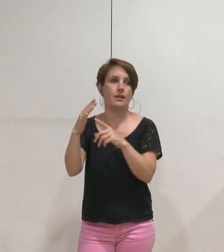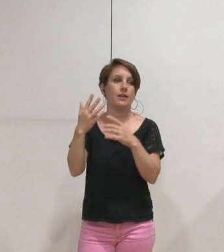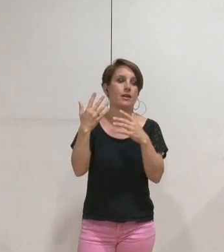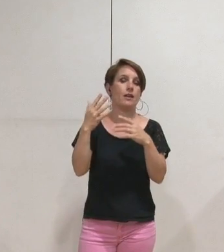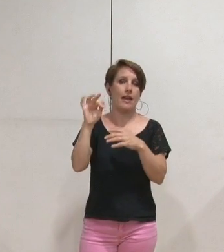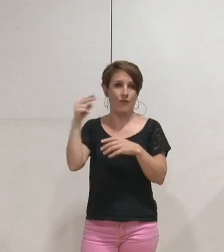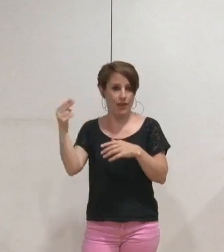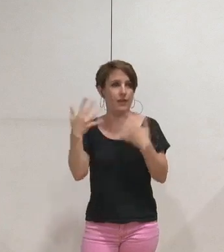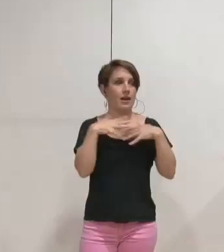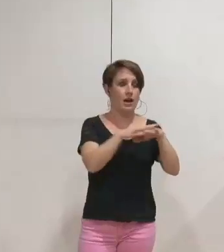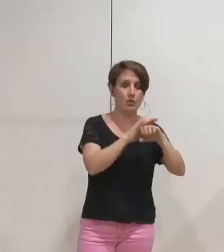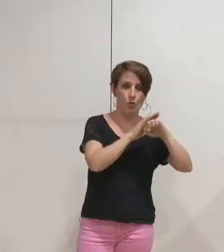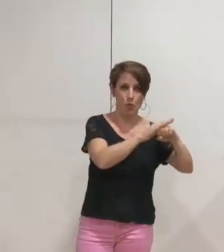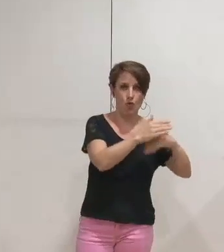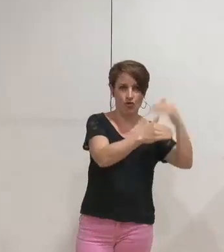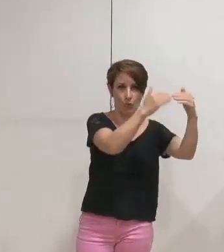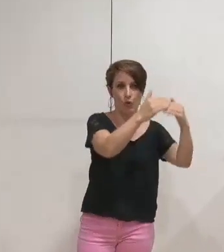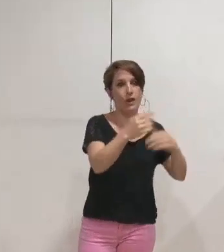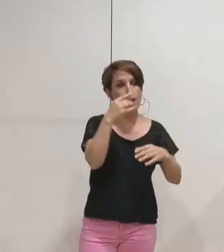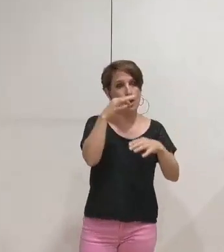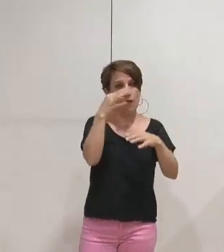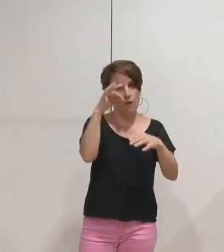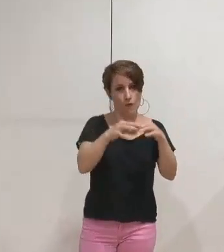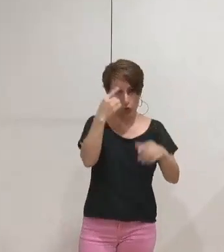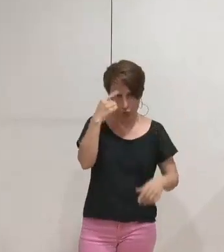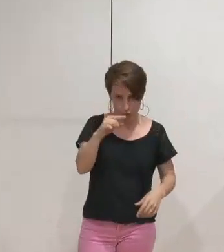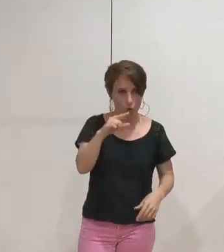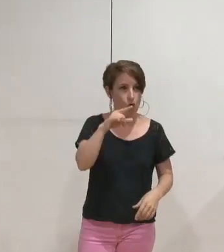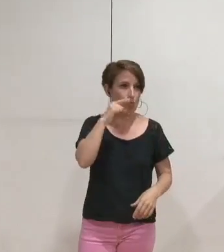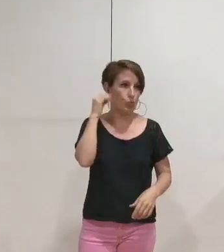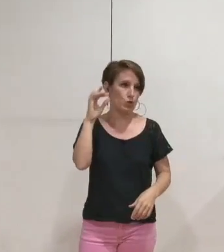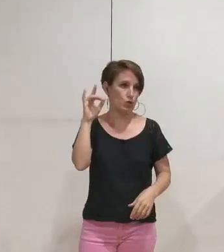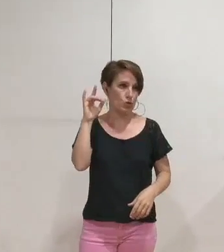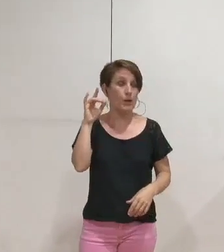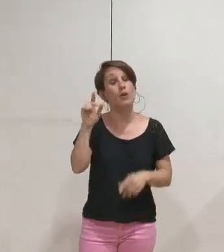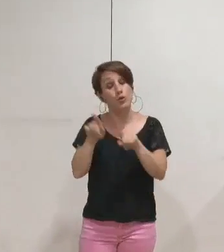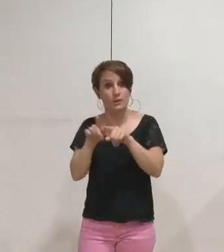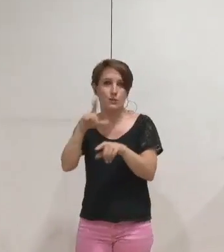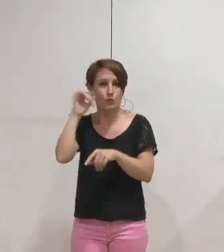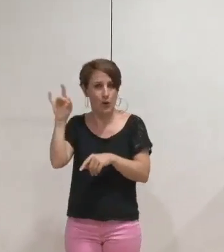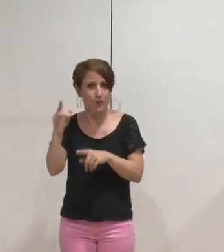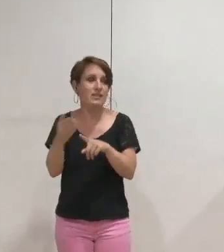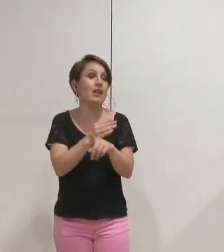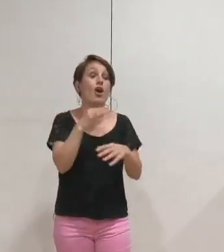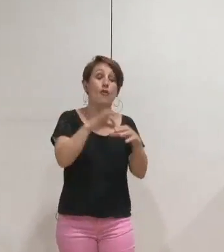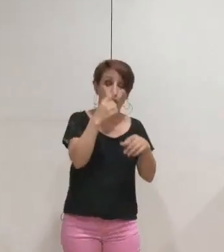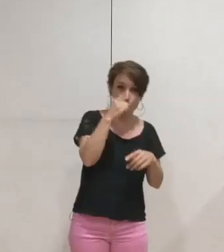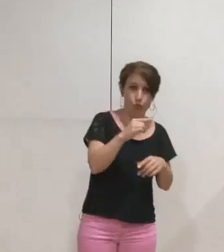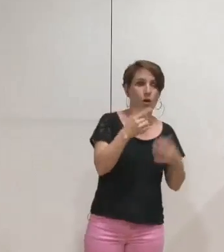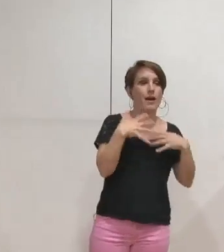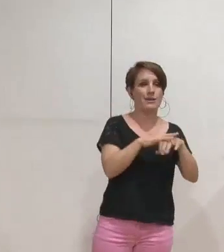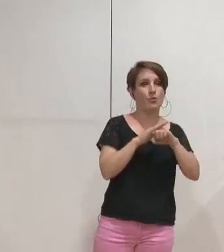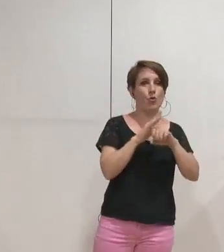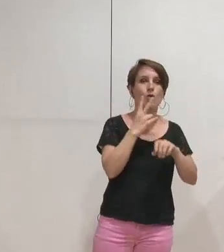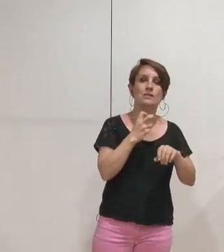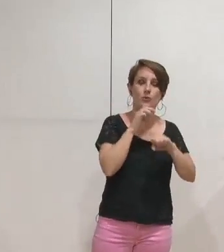Front National qui vote pour évidemment monsieur apfas qui vote pour rassemblement citoyen de la gauche et écologistes et je mets